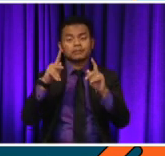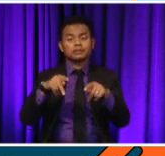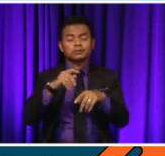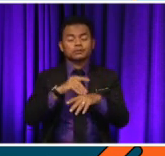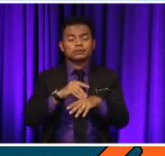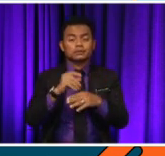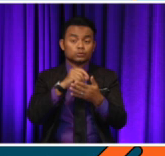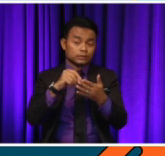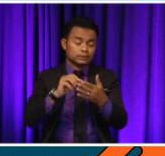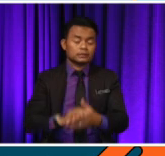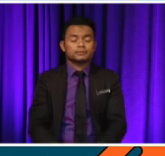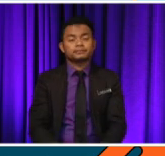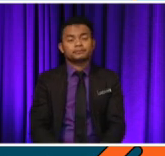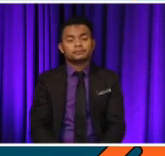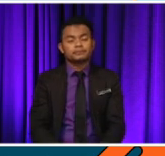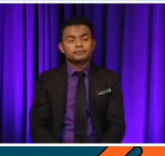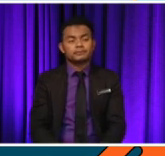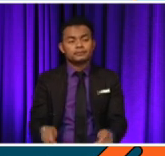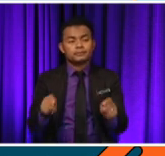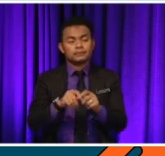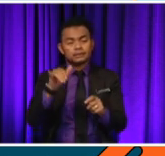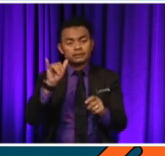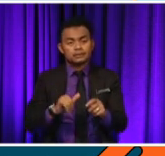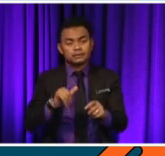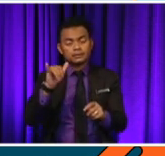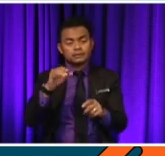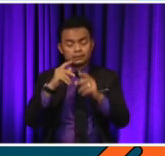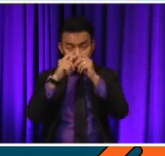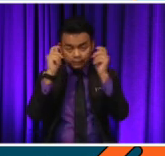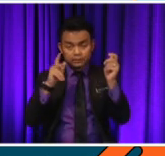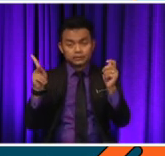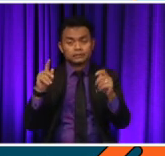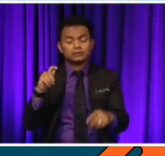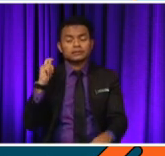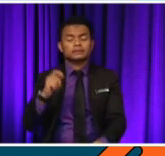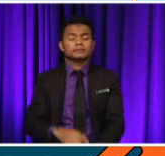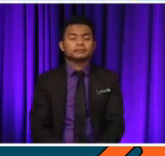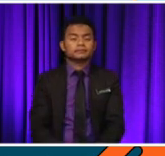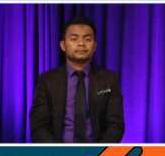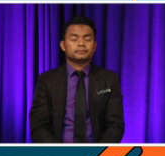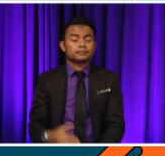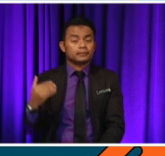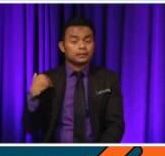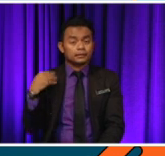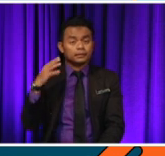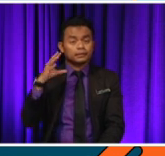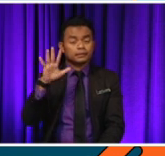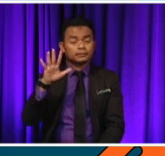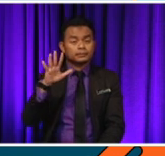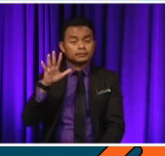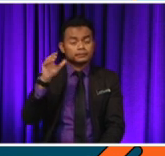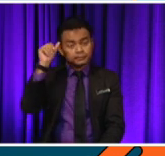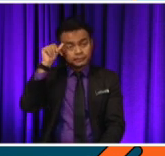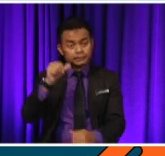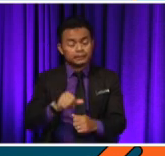sebenarnya yang telah diterangkanlah oleh bazirah tadi kemudian Maklumat dalam catamisasi ada lima ilmu ingat ada